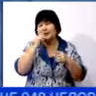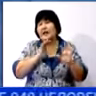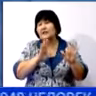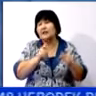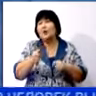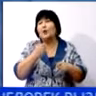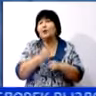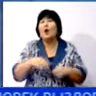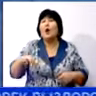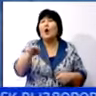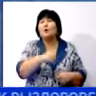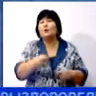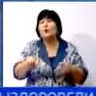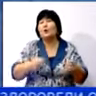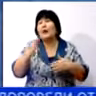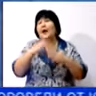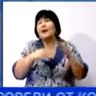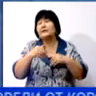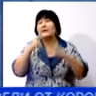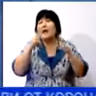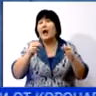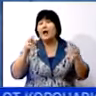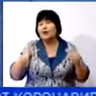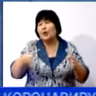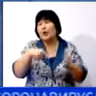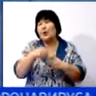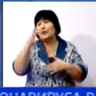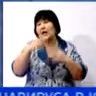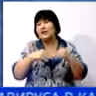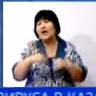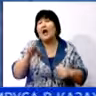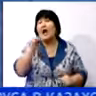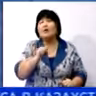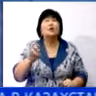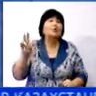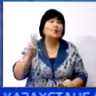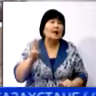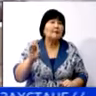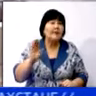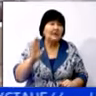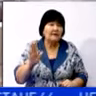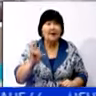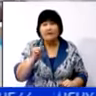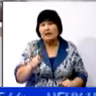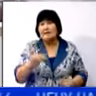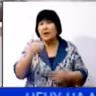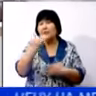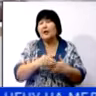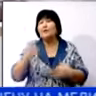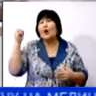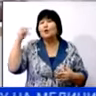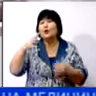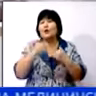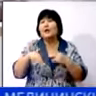заместитель руководителя областного управления строительства, архитектуры и градостроительства Арнур Нурмагомбетов. В рамках программы «Нурлы жер»